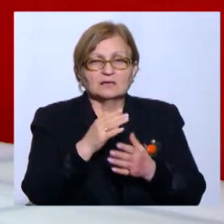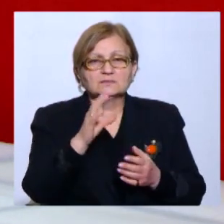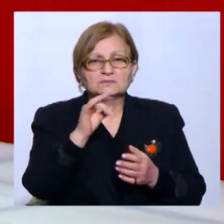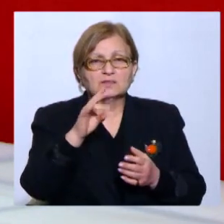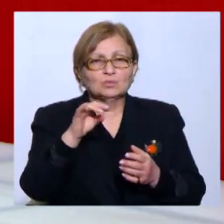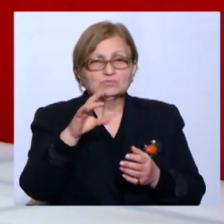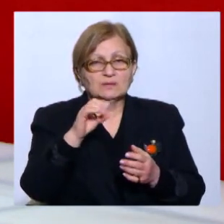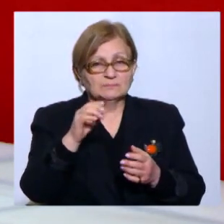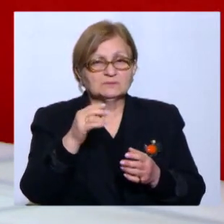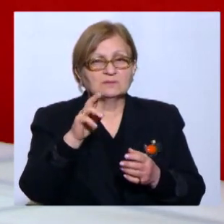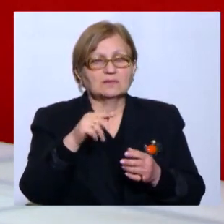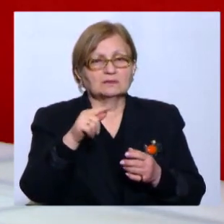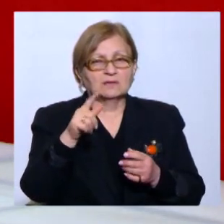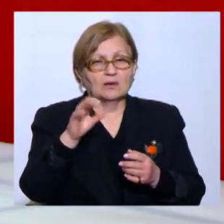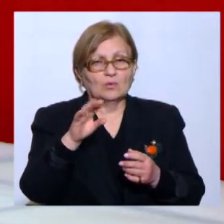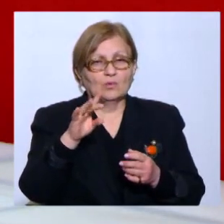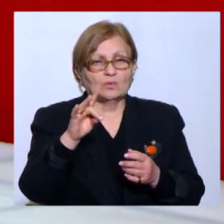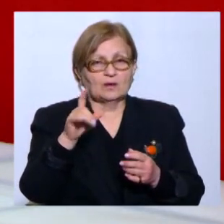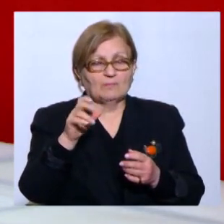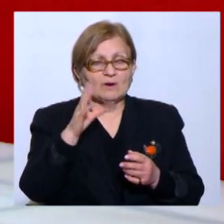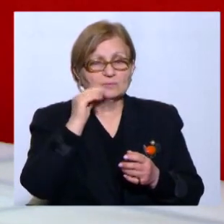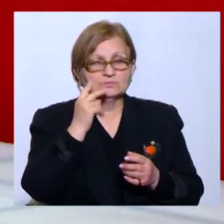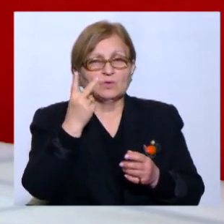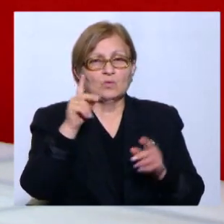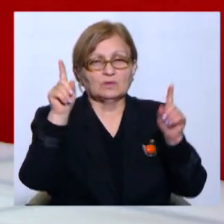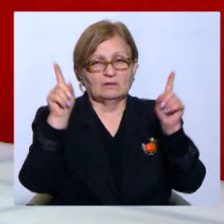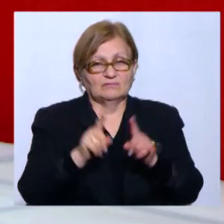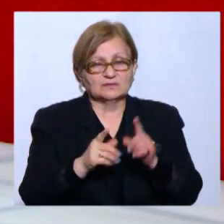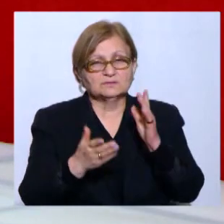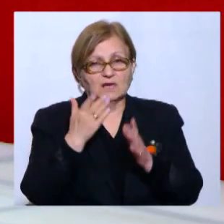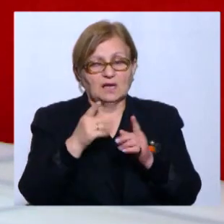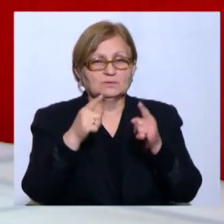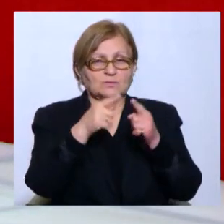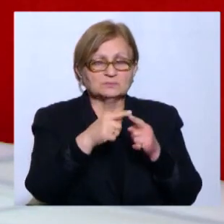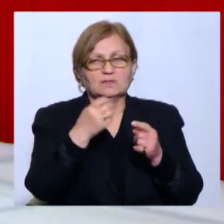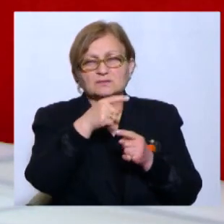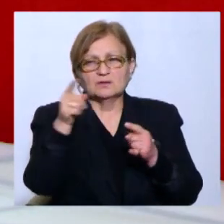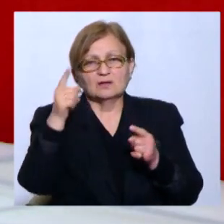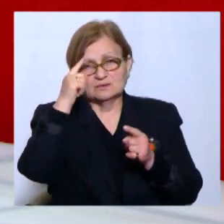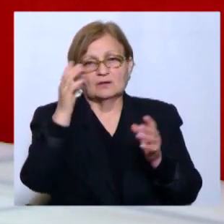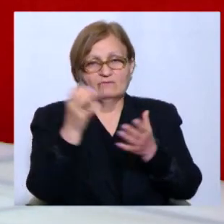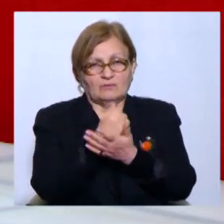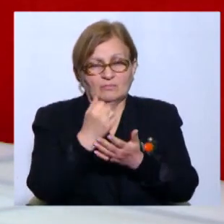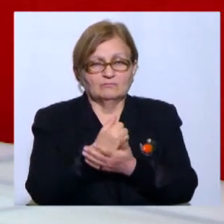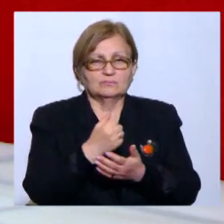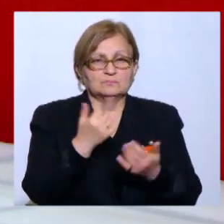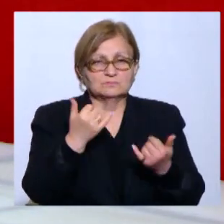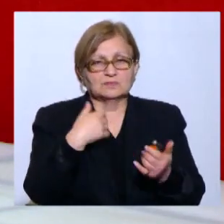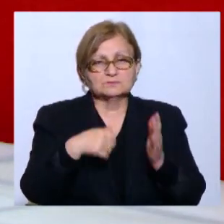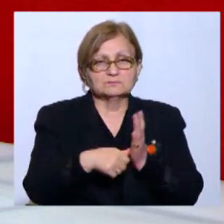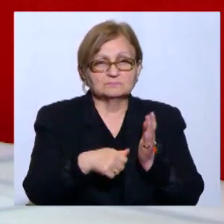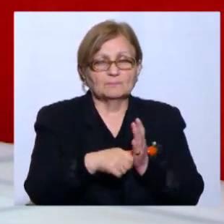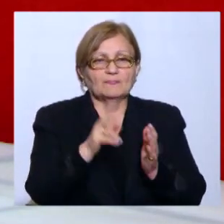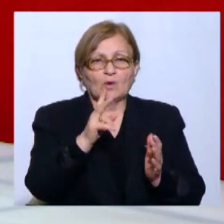ჩვენ შეგვიძლია, როდესაც ვიცით ორი გვერდი ან ერთი კუთხე, ან ერთი გვერდი ან ორი კუთხე, დანარჩენი გვერდები და კუთხეები ვნახოთ. Დღეს მოვიშველიებთ